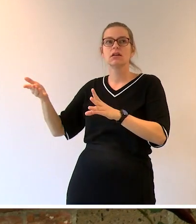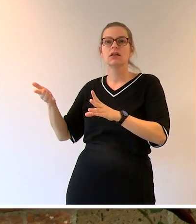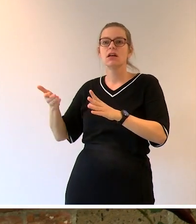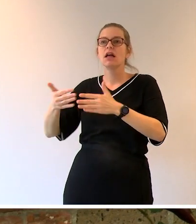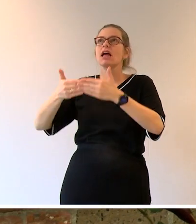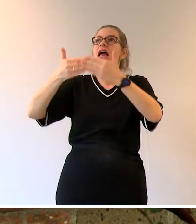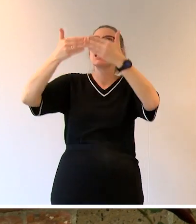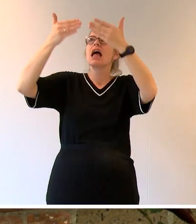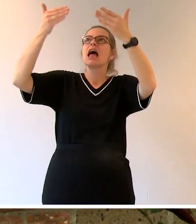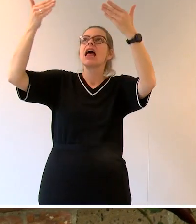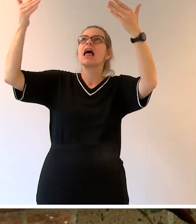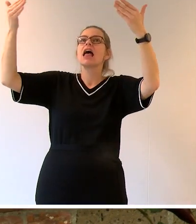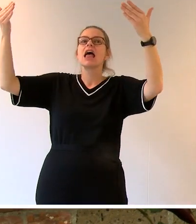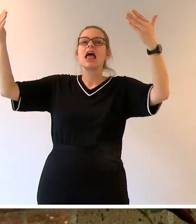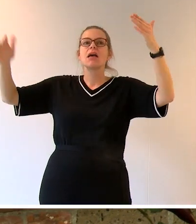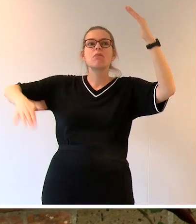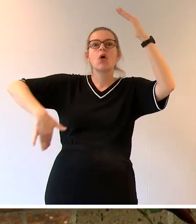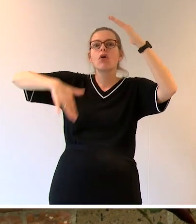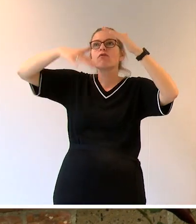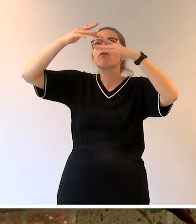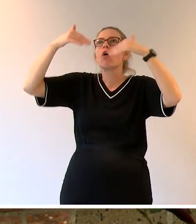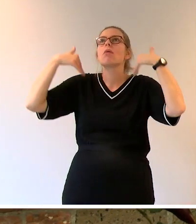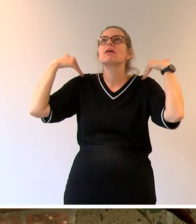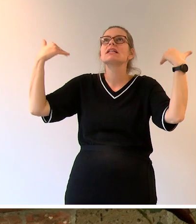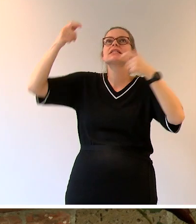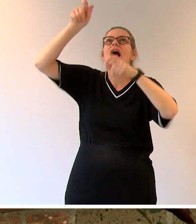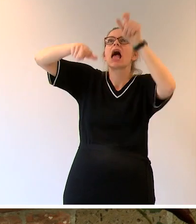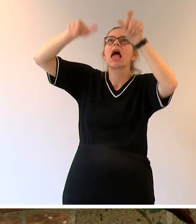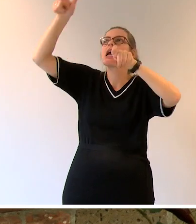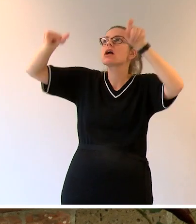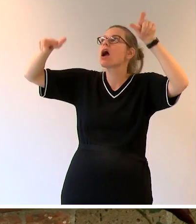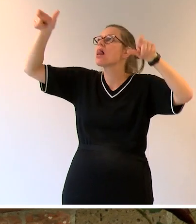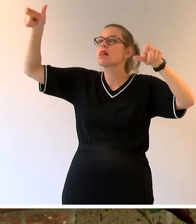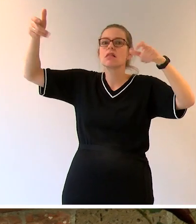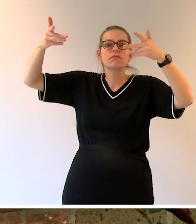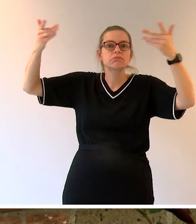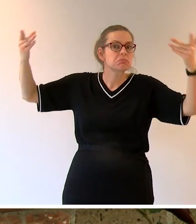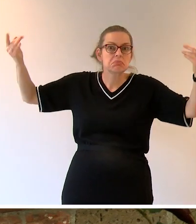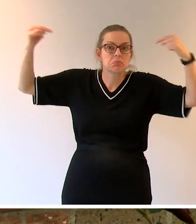De hemel is reeds gevuld met engelen. Waar komen die dan vandaan?